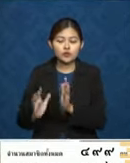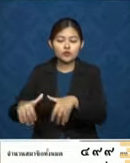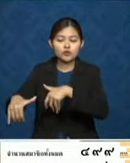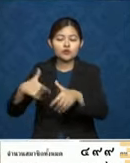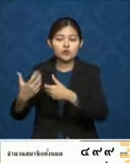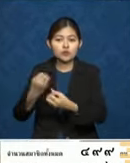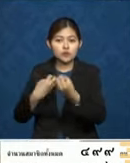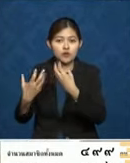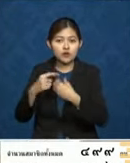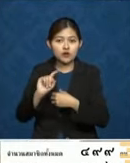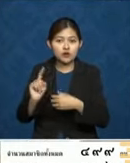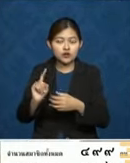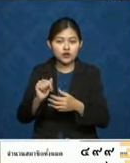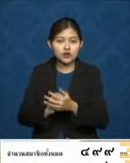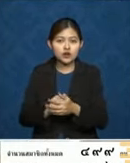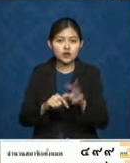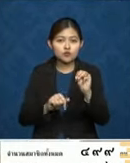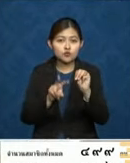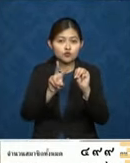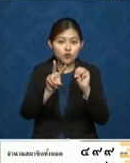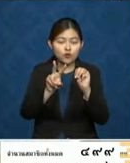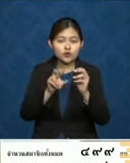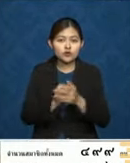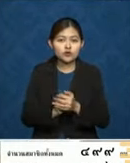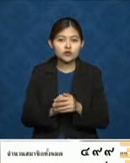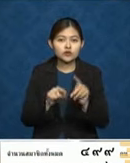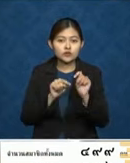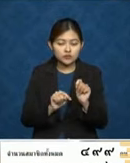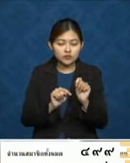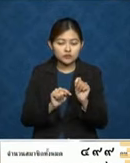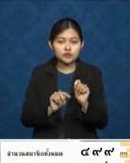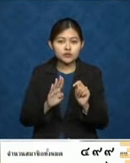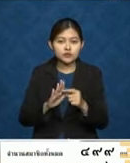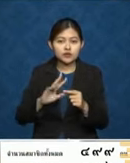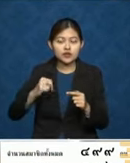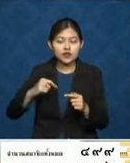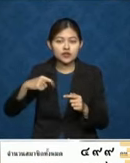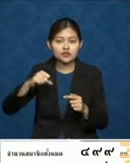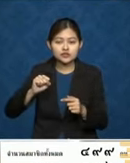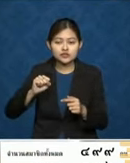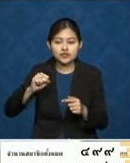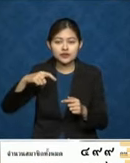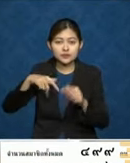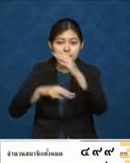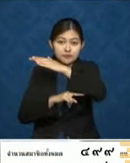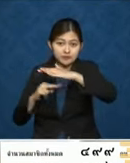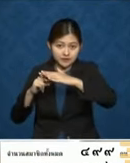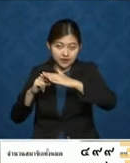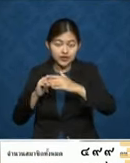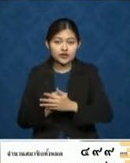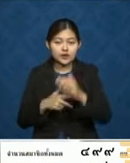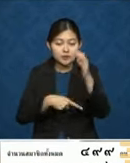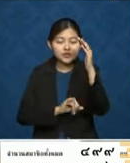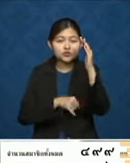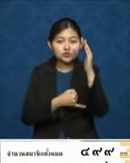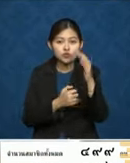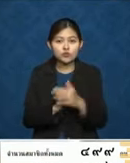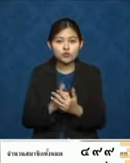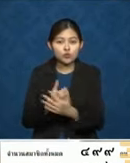น้องประชาชนบ้านหินกองหมู่ที่ 2ตำบลพงศาอำเภอบางสะพานจังหวัดประจวบคีขันจากผู้นำ